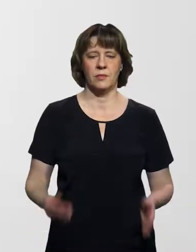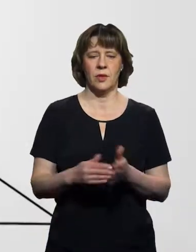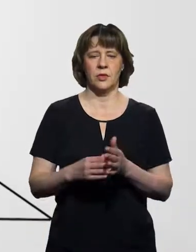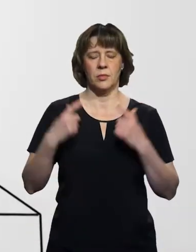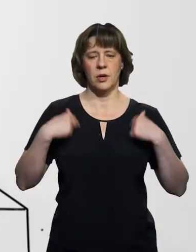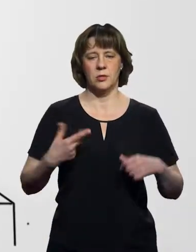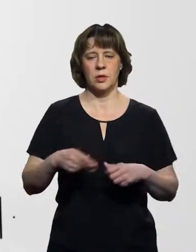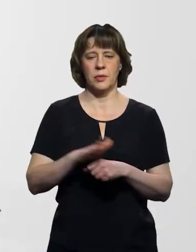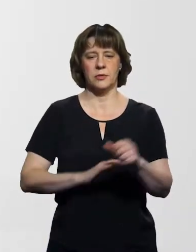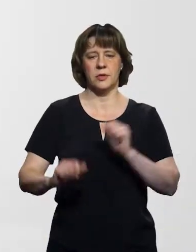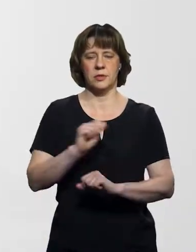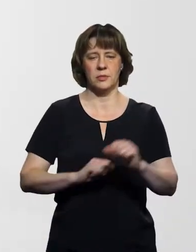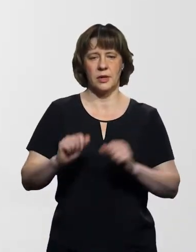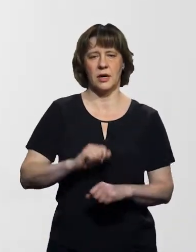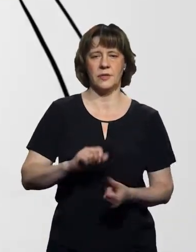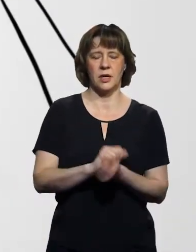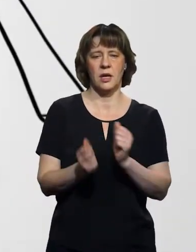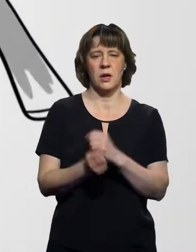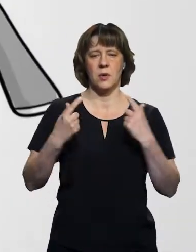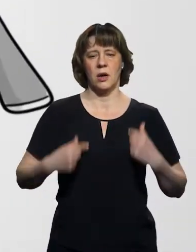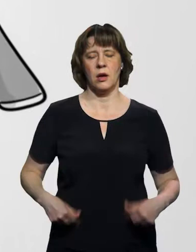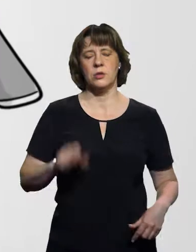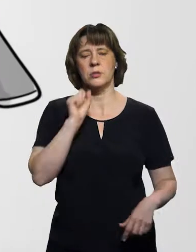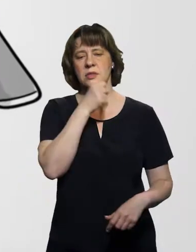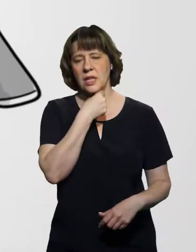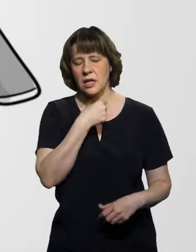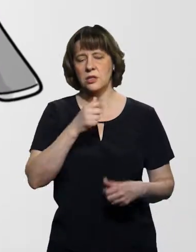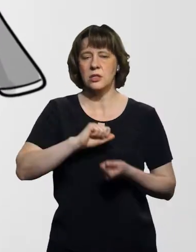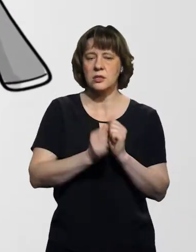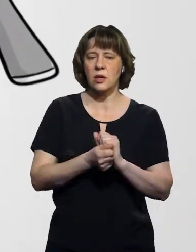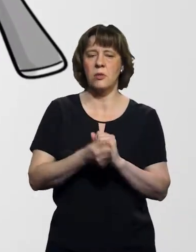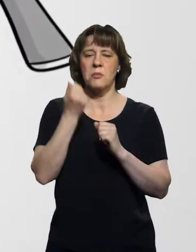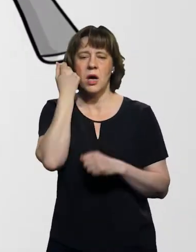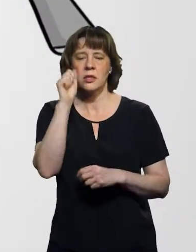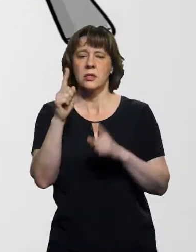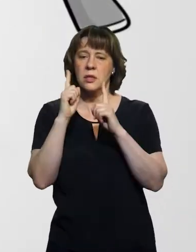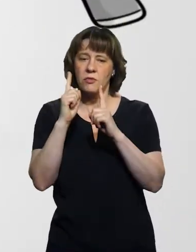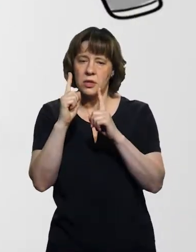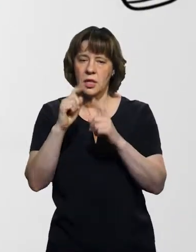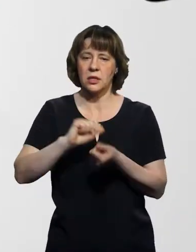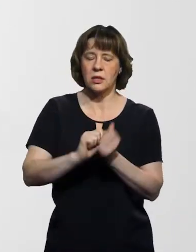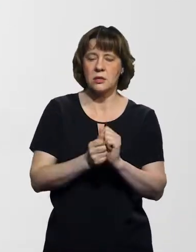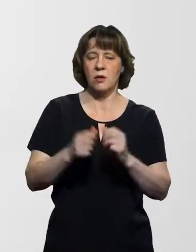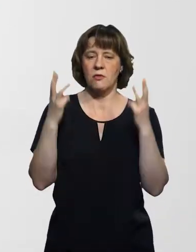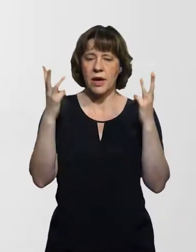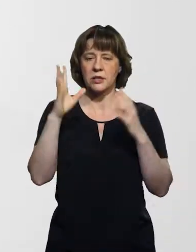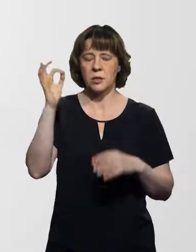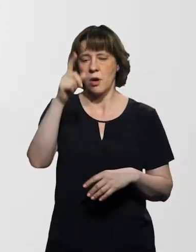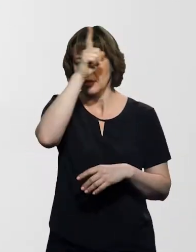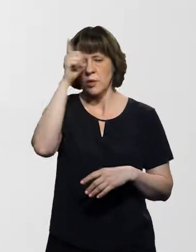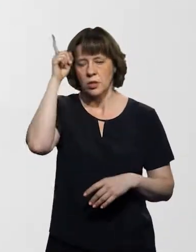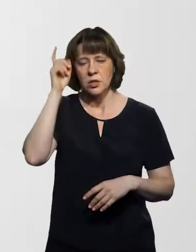potrzeby osób z niepełnosprawnością czy osób starszych są coraz bardziej dostrzegane. Stają się także coraz ważniejsze, między innymi dlatego, że